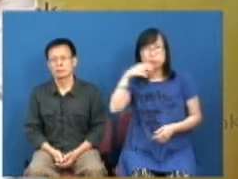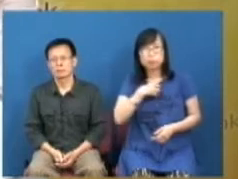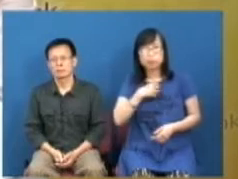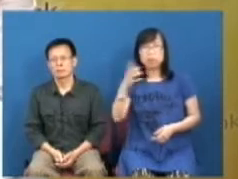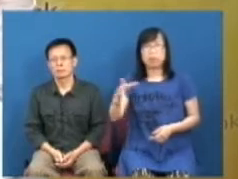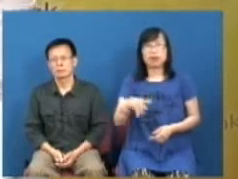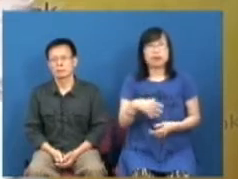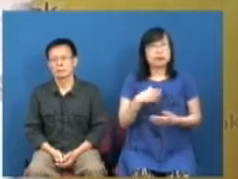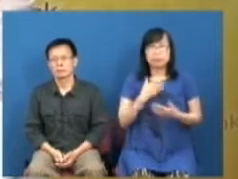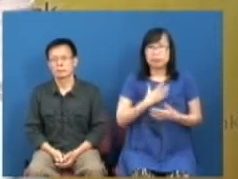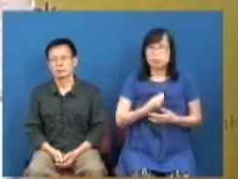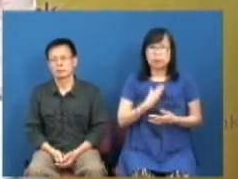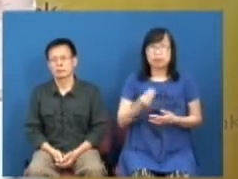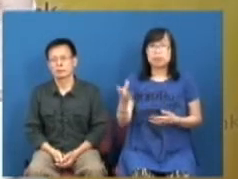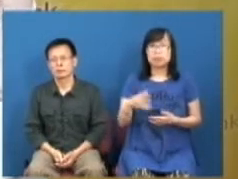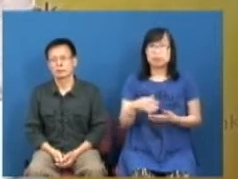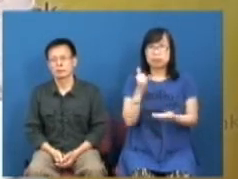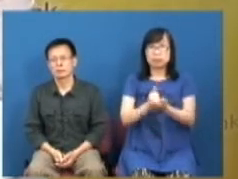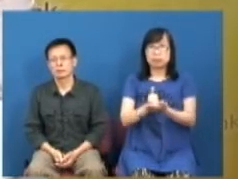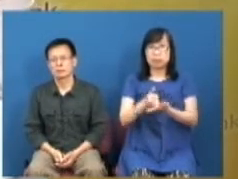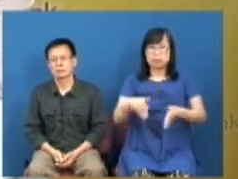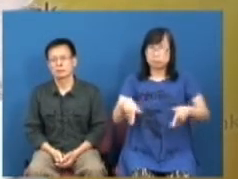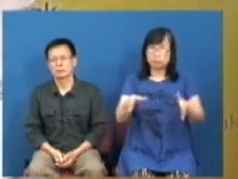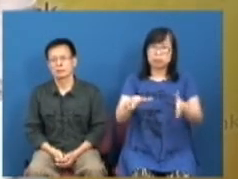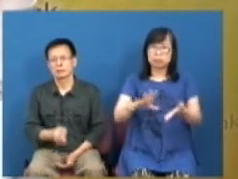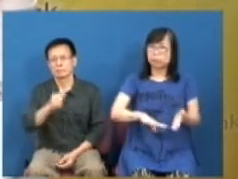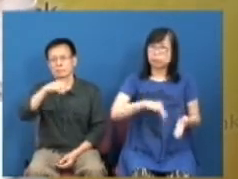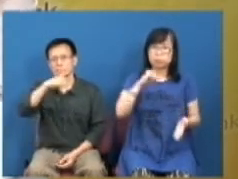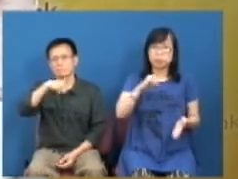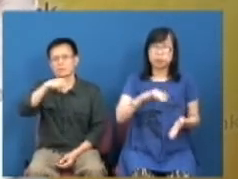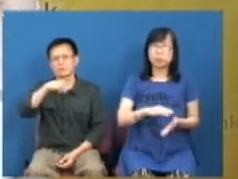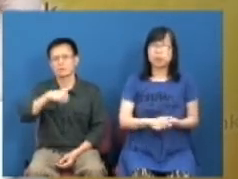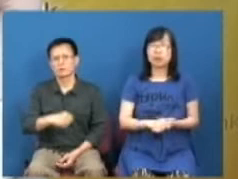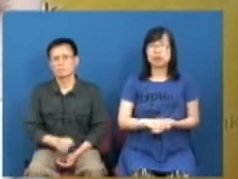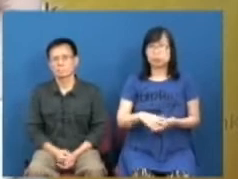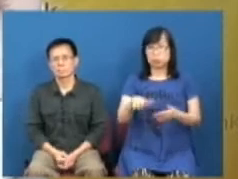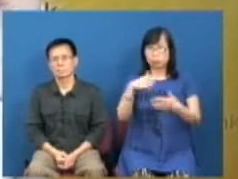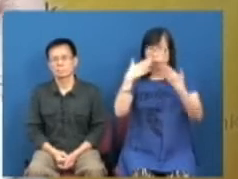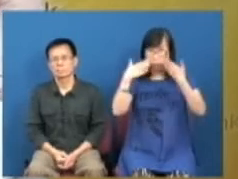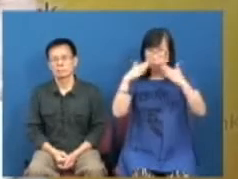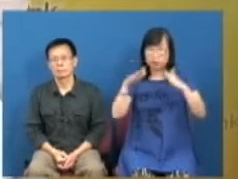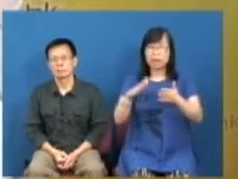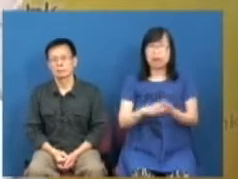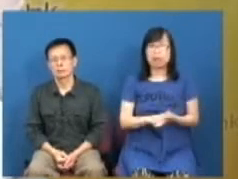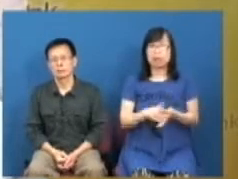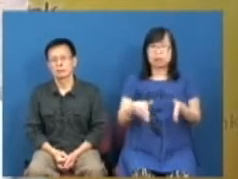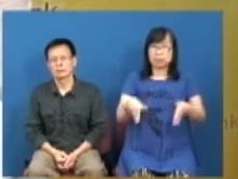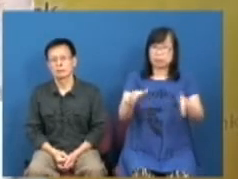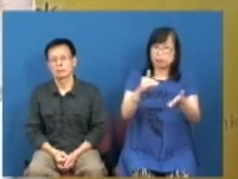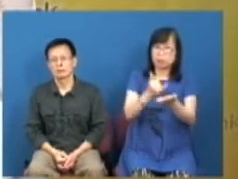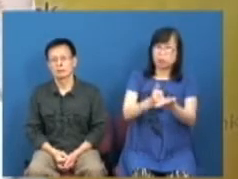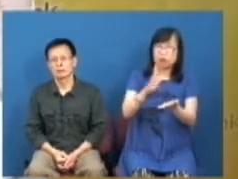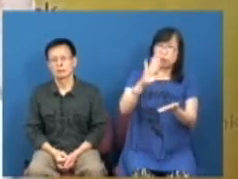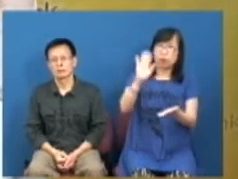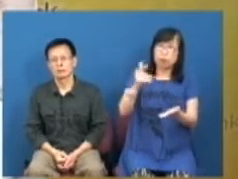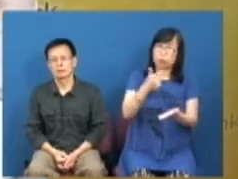幾可憐啊！個車廂係坐唔曬喎，平日。即係就算你假日都好咧，其實個車廂你係仲有好多企